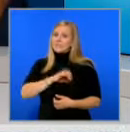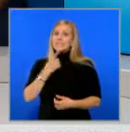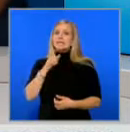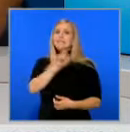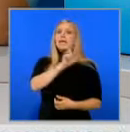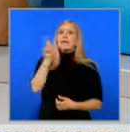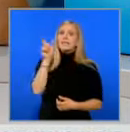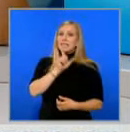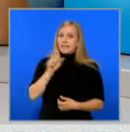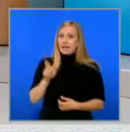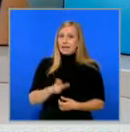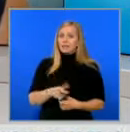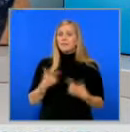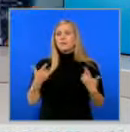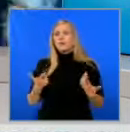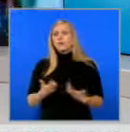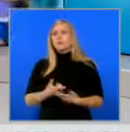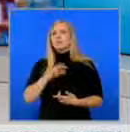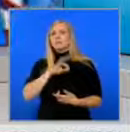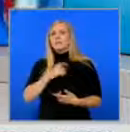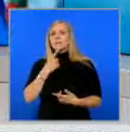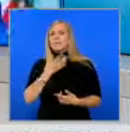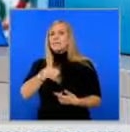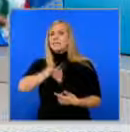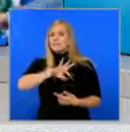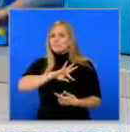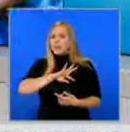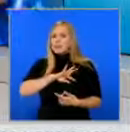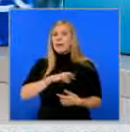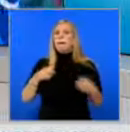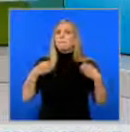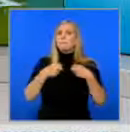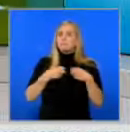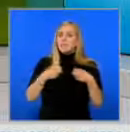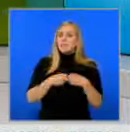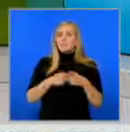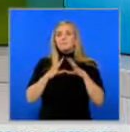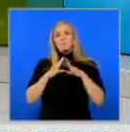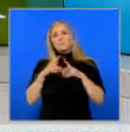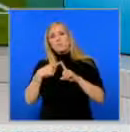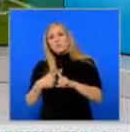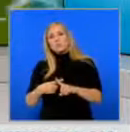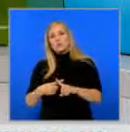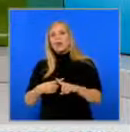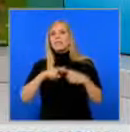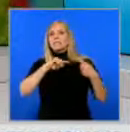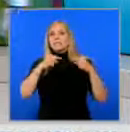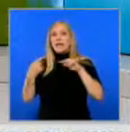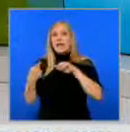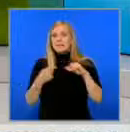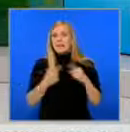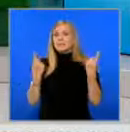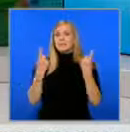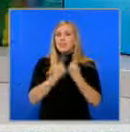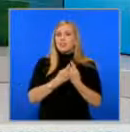на лучано с палети разгромни успехи за испания и белгия и политически скандал на срещата румъния косово тези